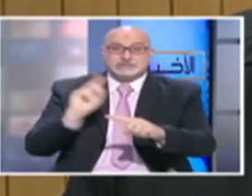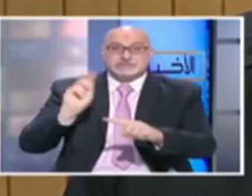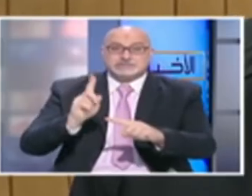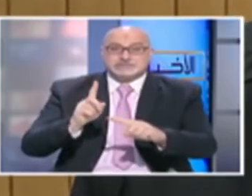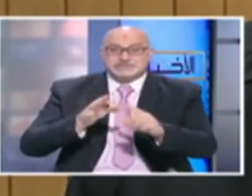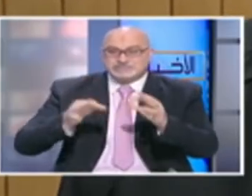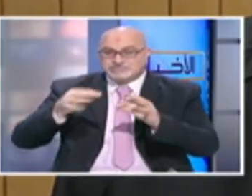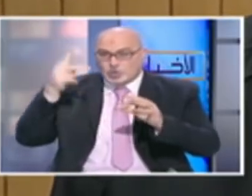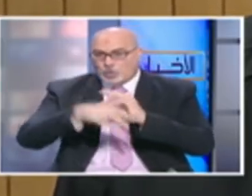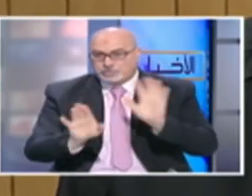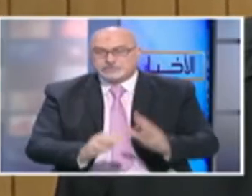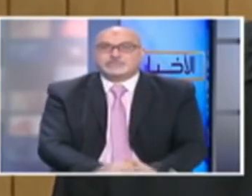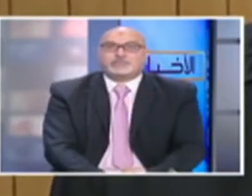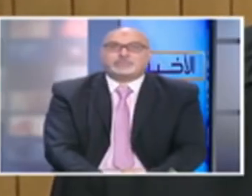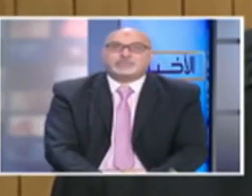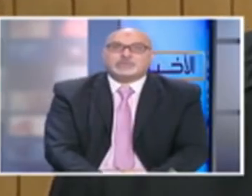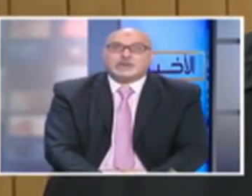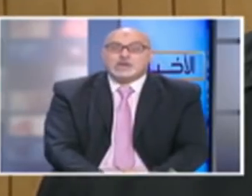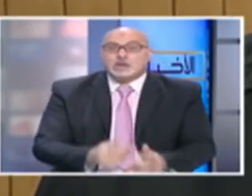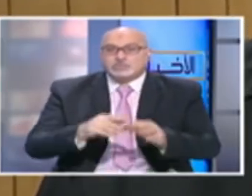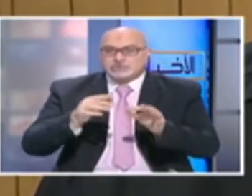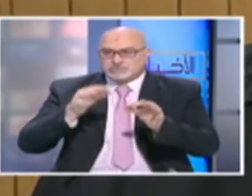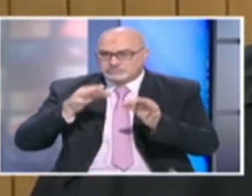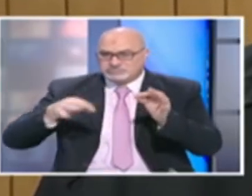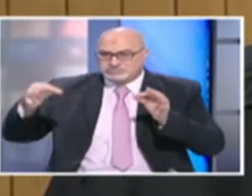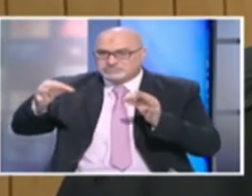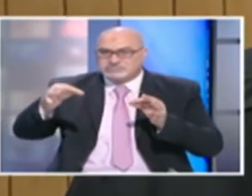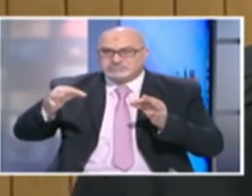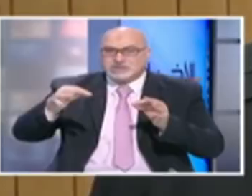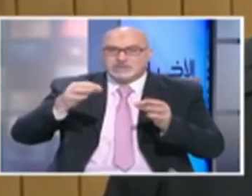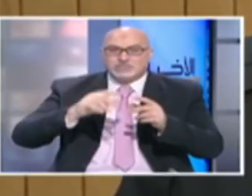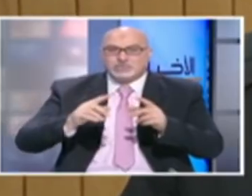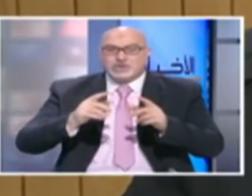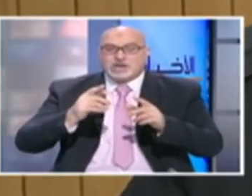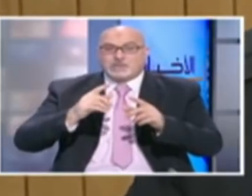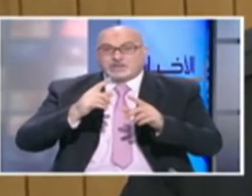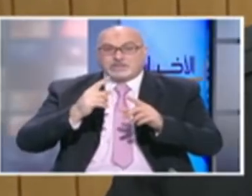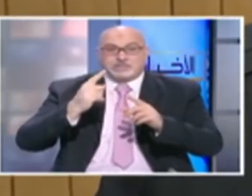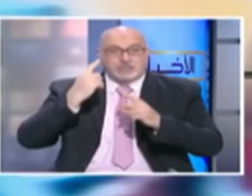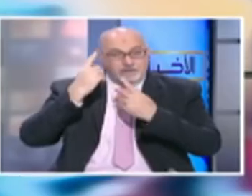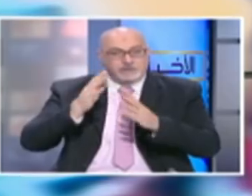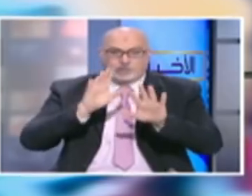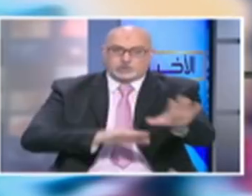تنتشر كثيرا، ومنع الانتشار يمر حتما على الإجراءات الوقائية.